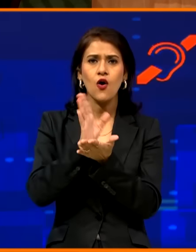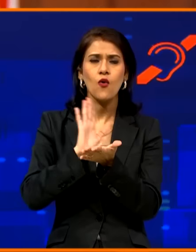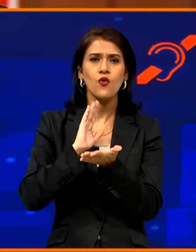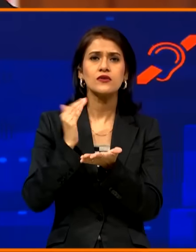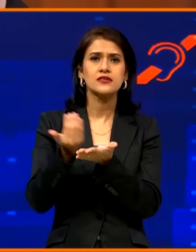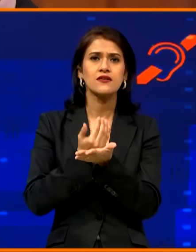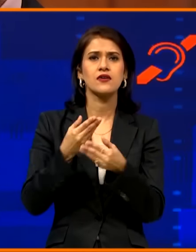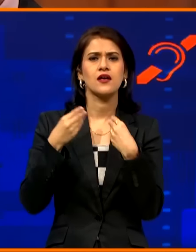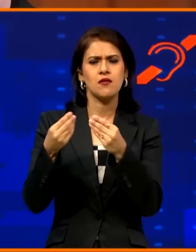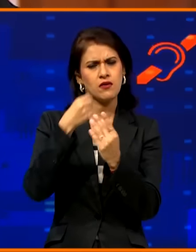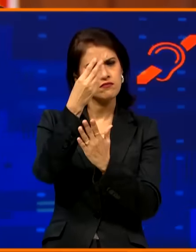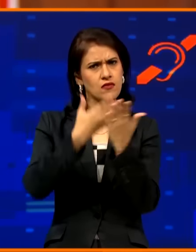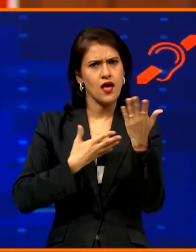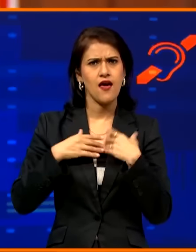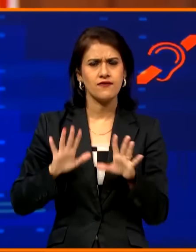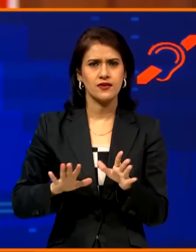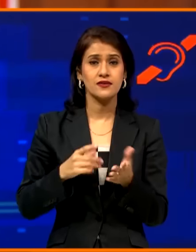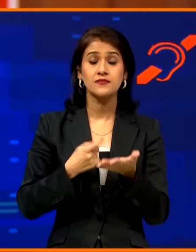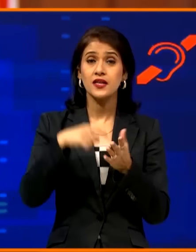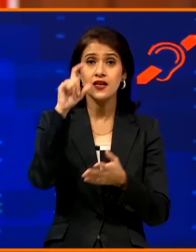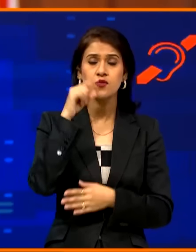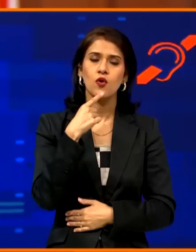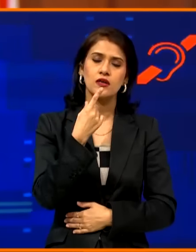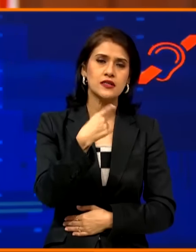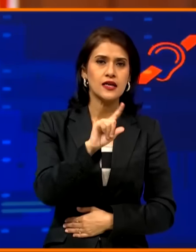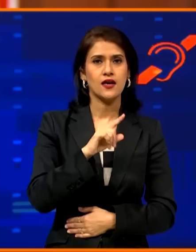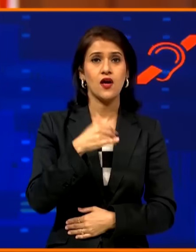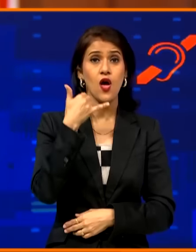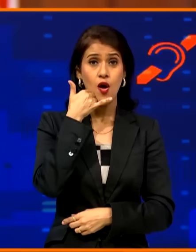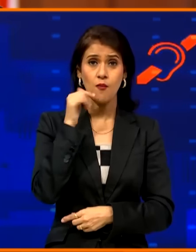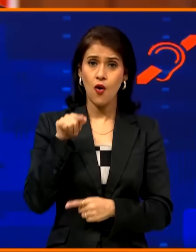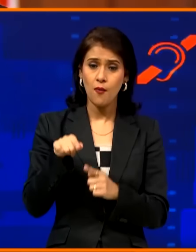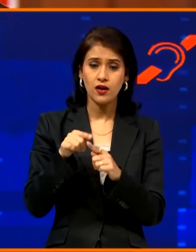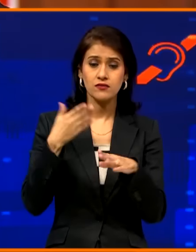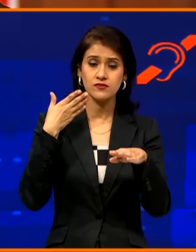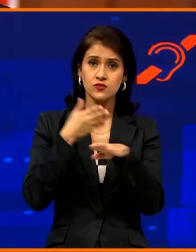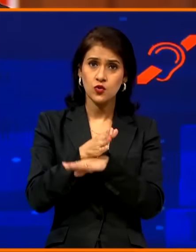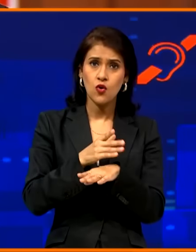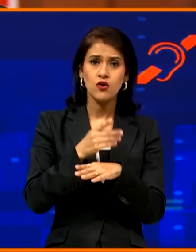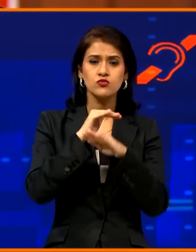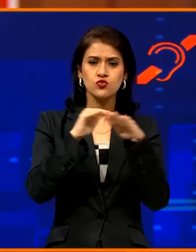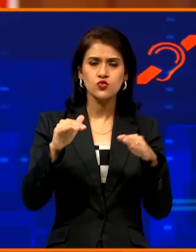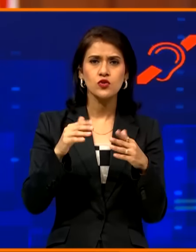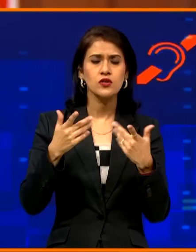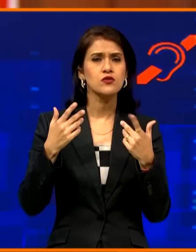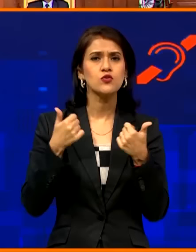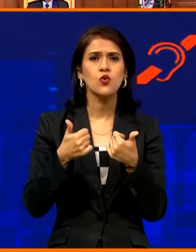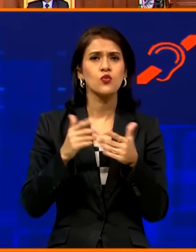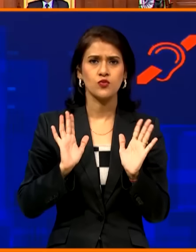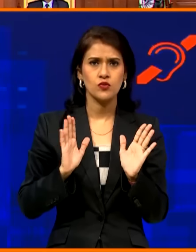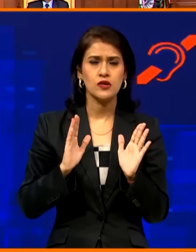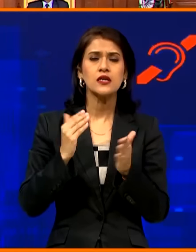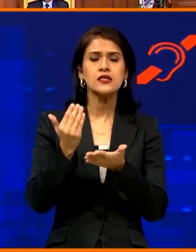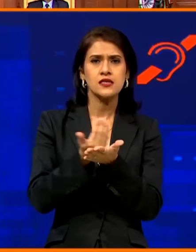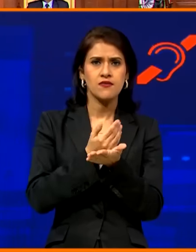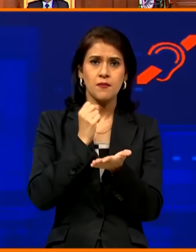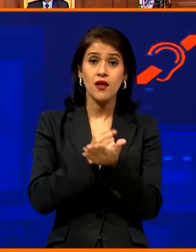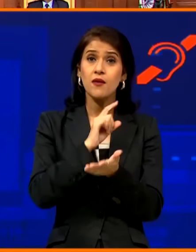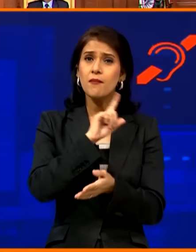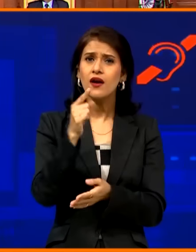दूंगा चलिए मैं आपकी बात मान लेता हूं कि मोबाइल का इस्तेमाल करने से जो स्टूडेंट से उनको नुकसान होता है लेकिन